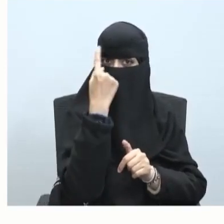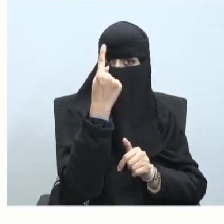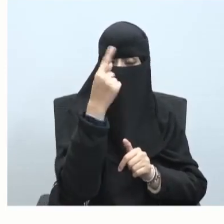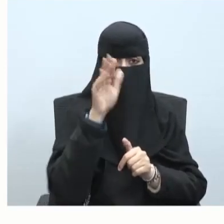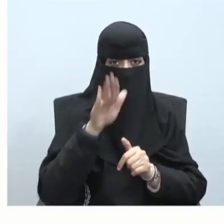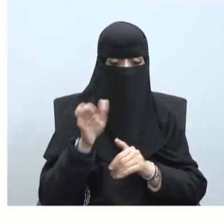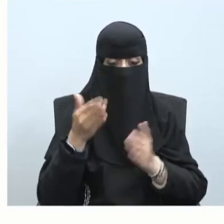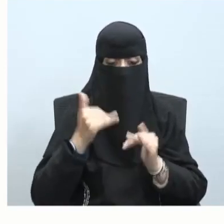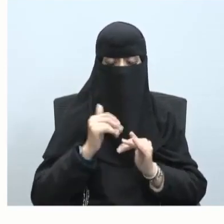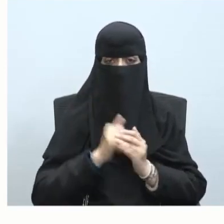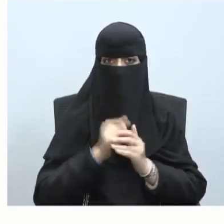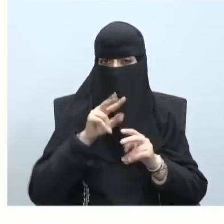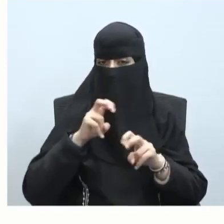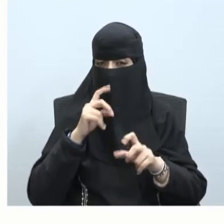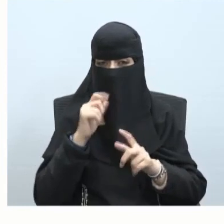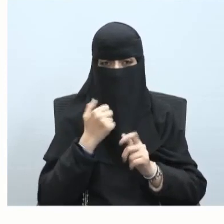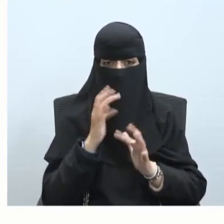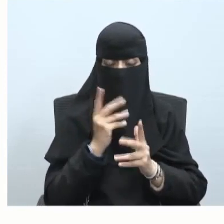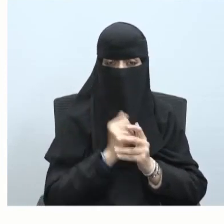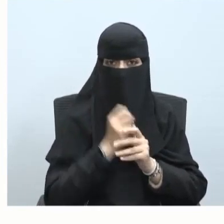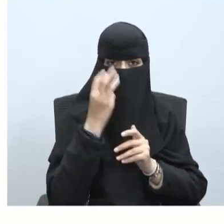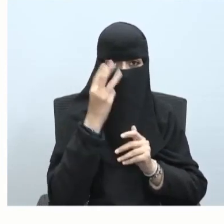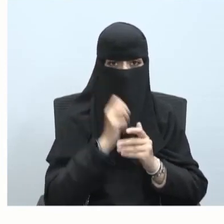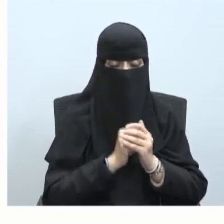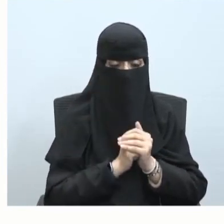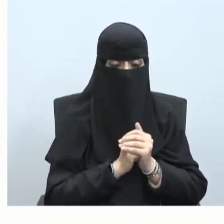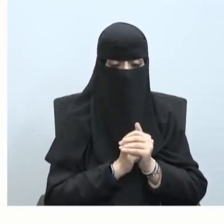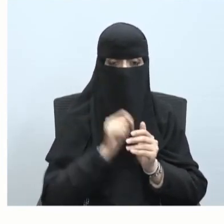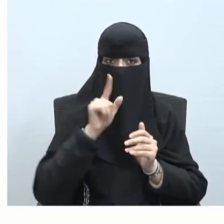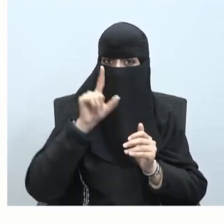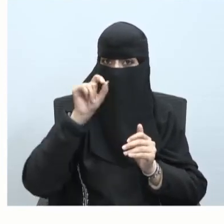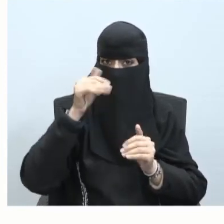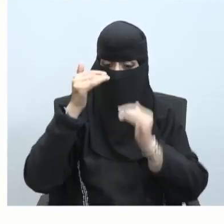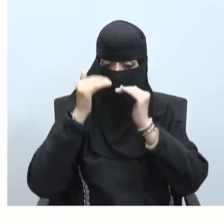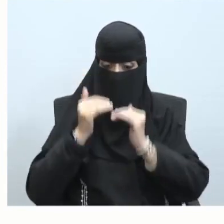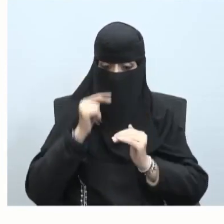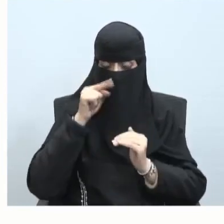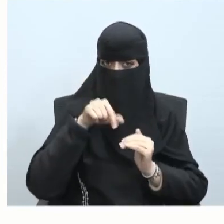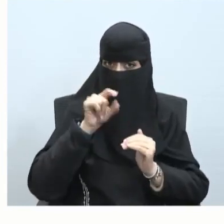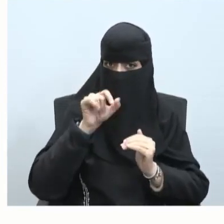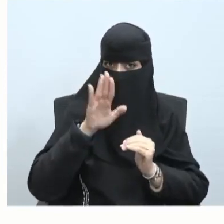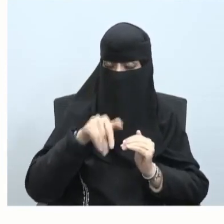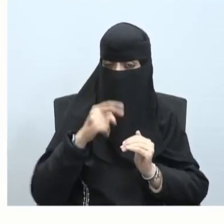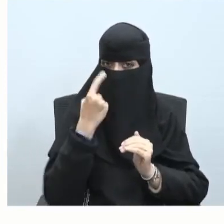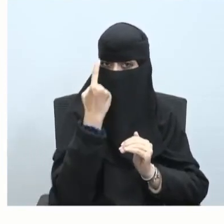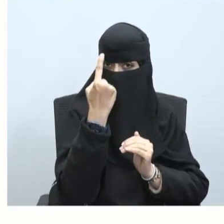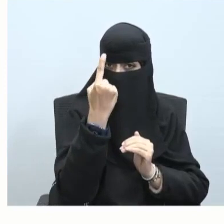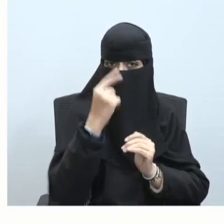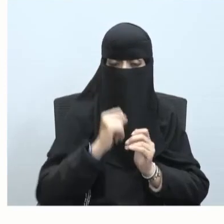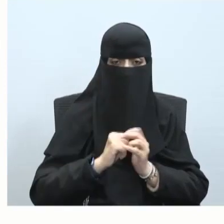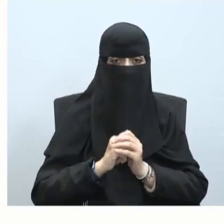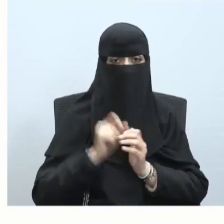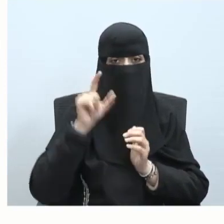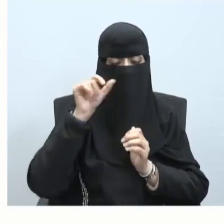واحد صح ولا لا يا ابطال بارك الله فيكم كذلك في الاسفل هنا عمله نقديه من